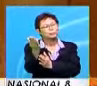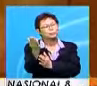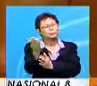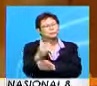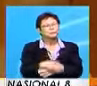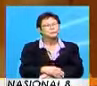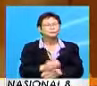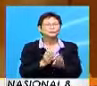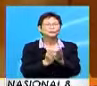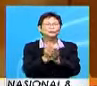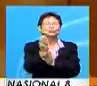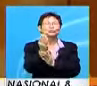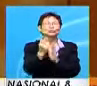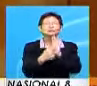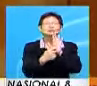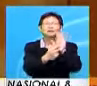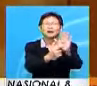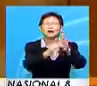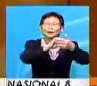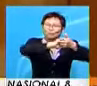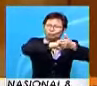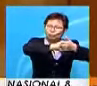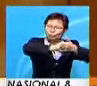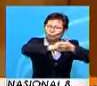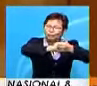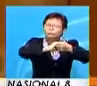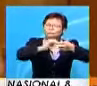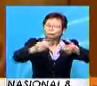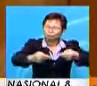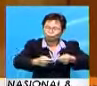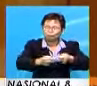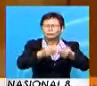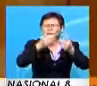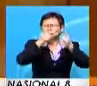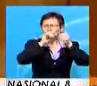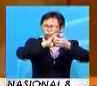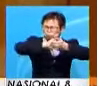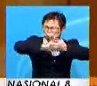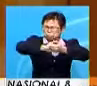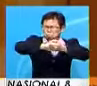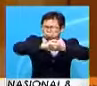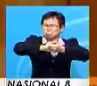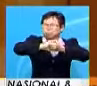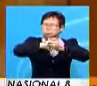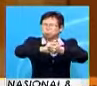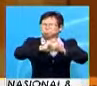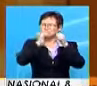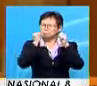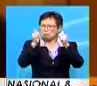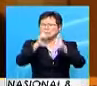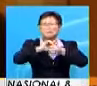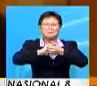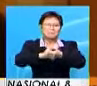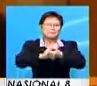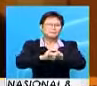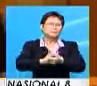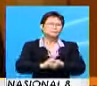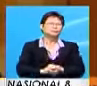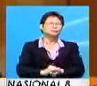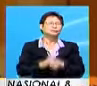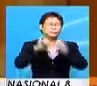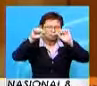untuk kita translate hubungan yang begini baik dalam bentuk-bentuk tertentu